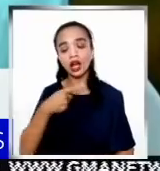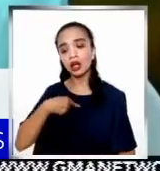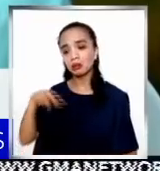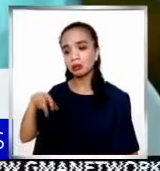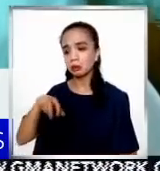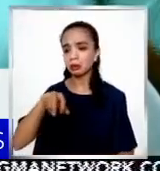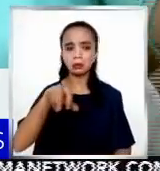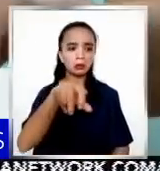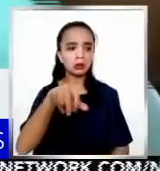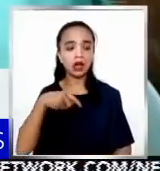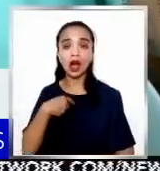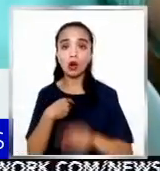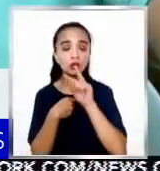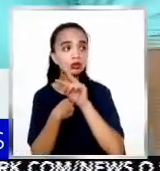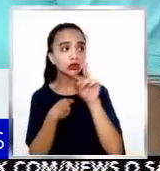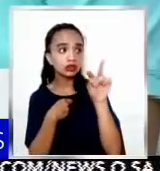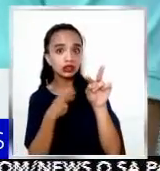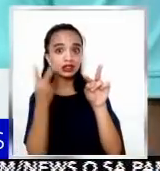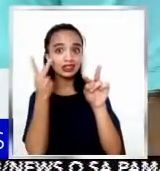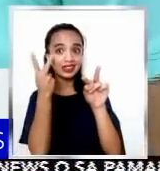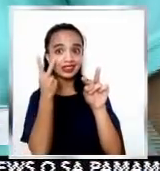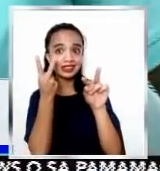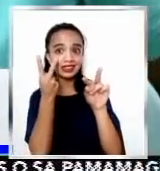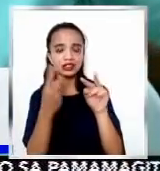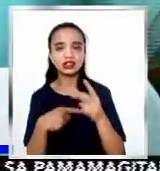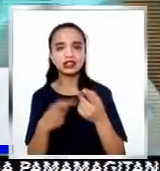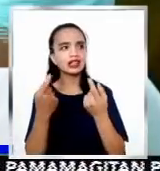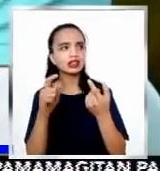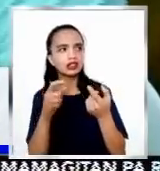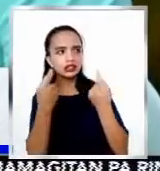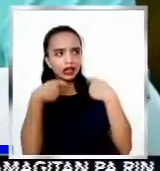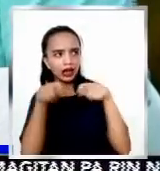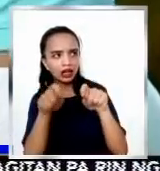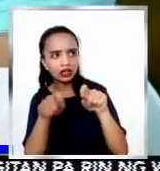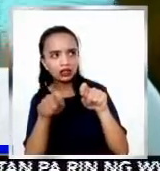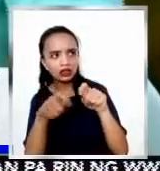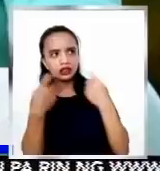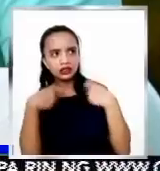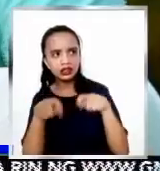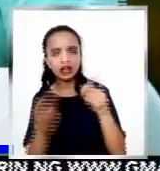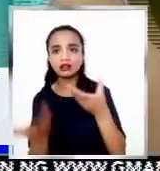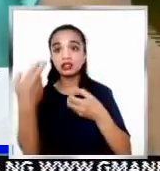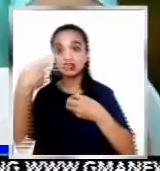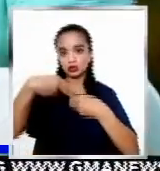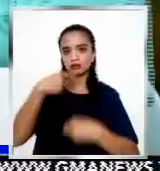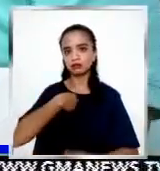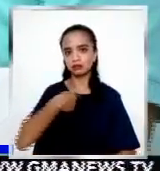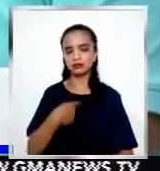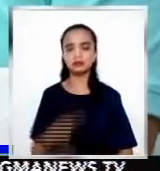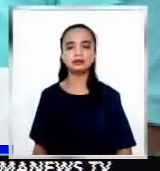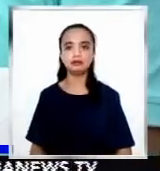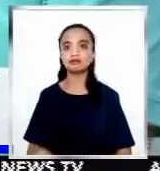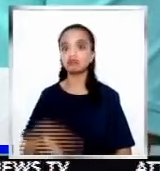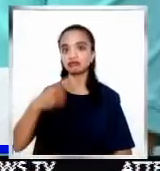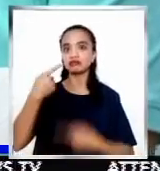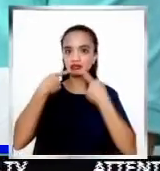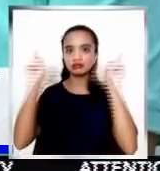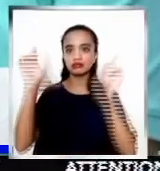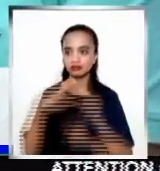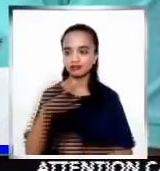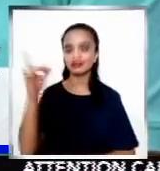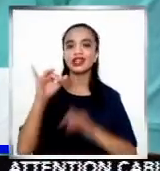Nakakita ako dyan sa recto yung tryout. Tryout ako dito. Nakuha ako. Dito na ako nagstay